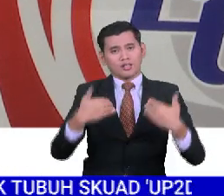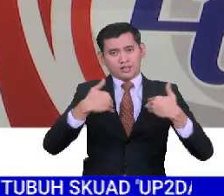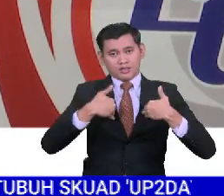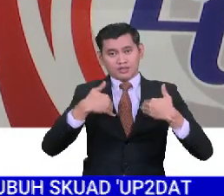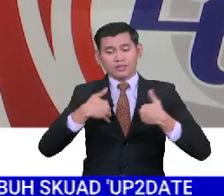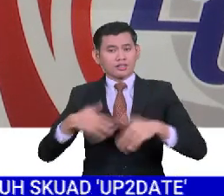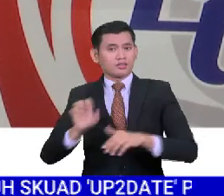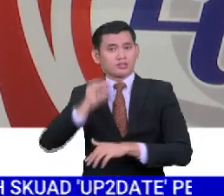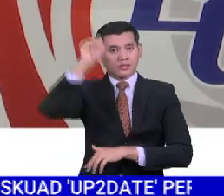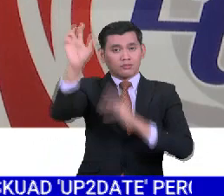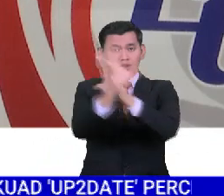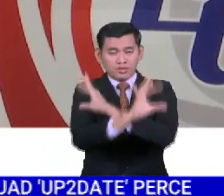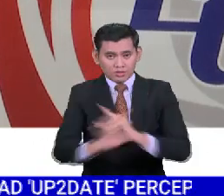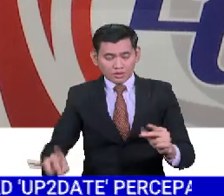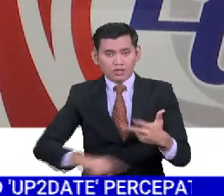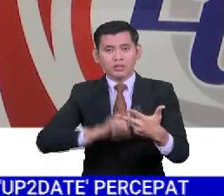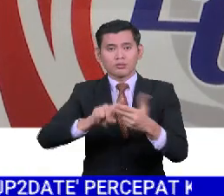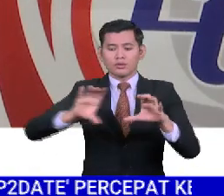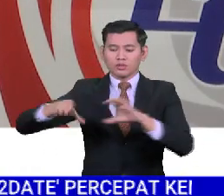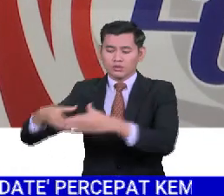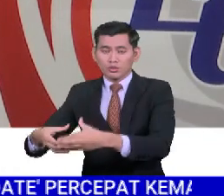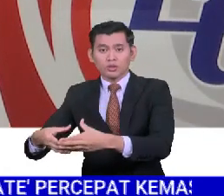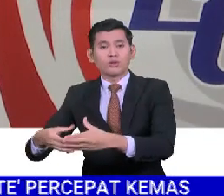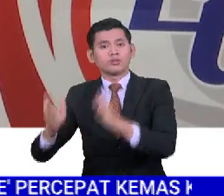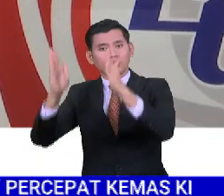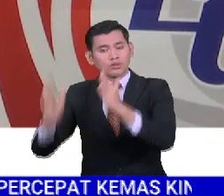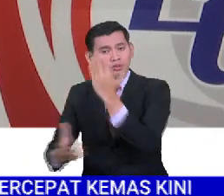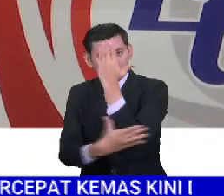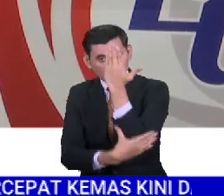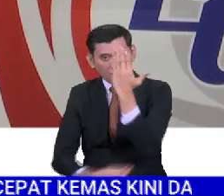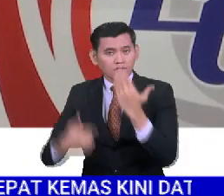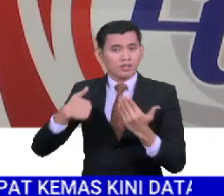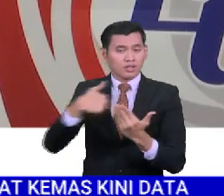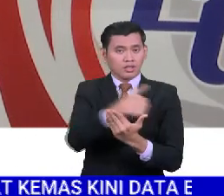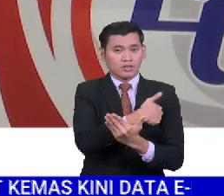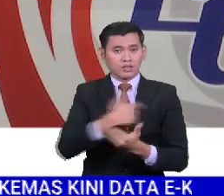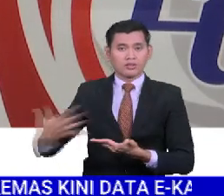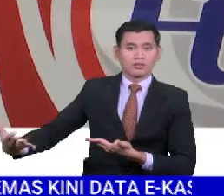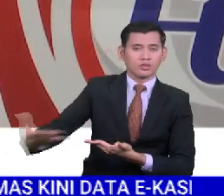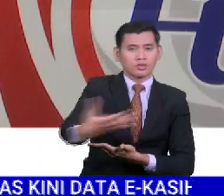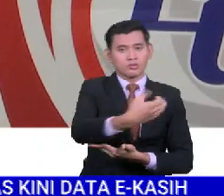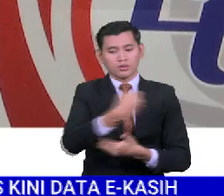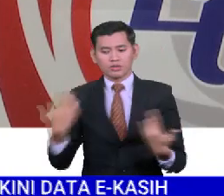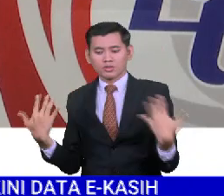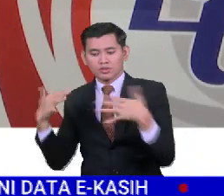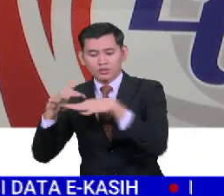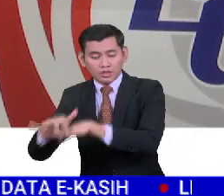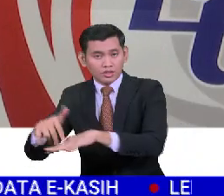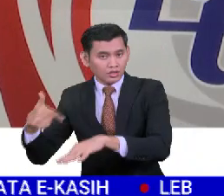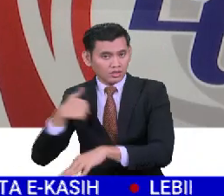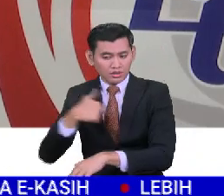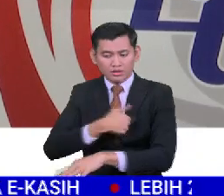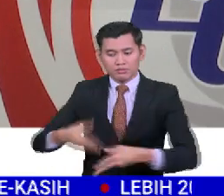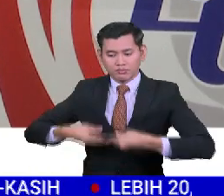dan sebagainya ataupun yang B40 yang kehilangan kerja, retrenched workers ni, kita kumpulkan mereka, kita masukkan dalam satu training center ni